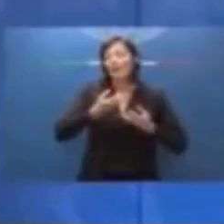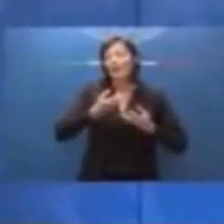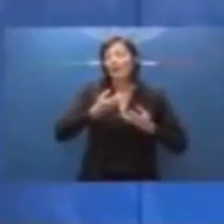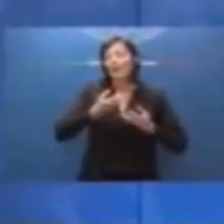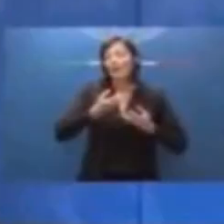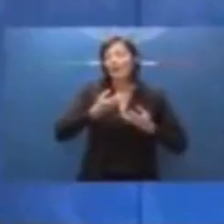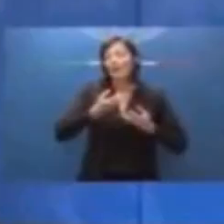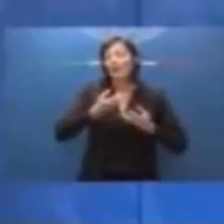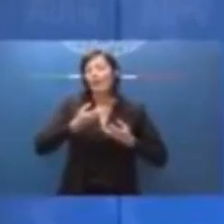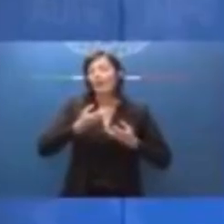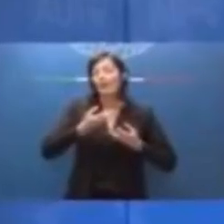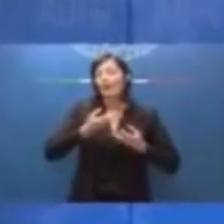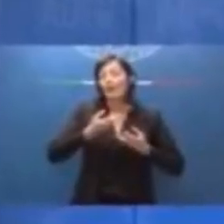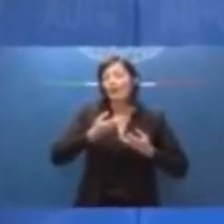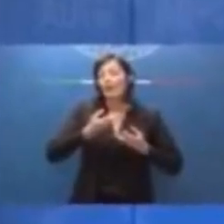Virgolette.